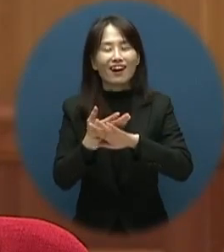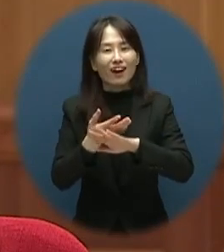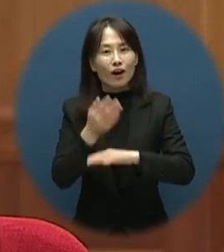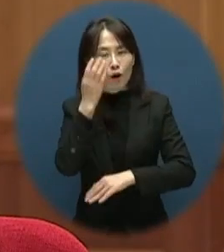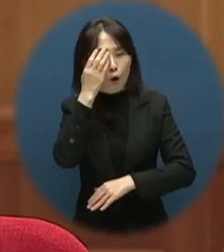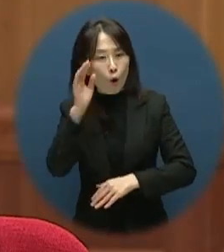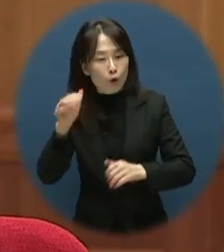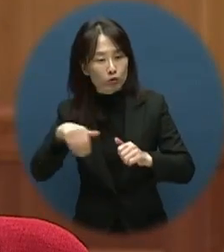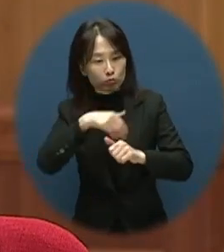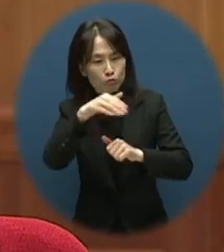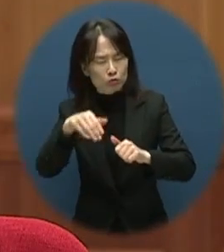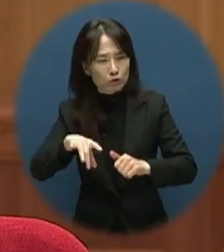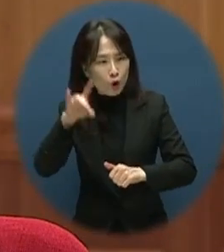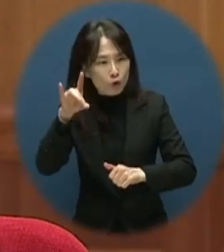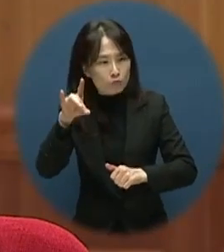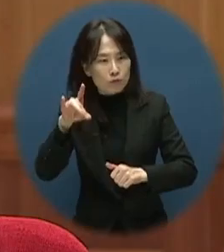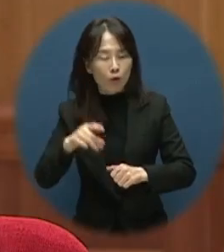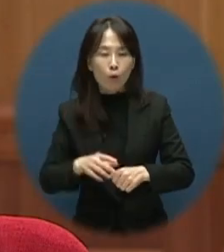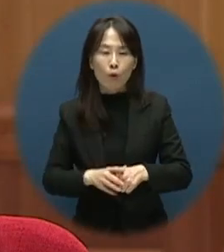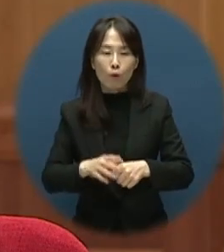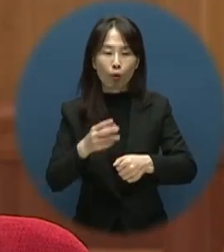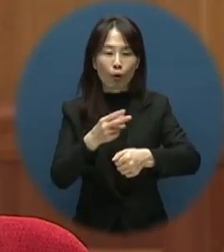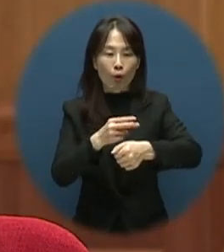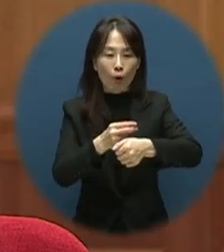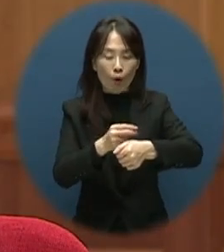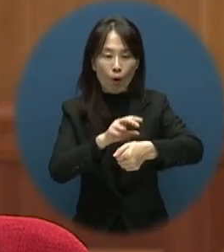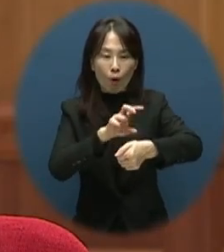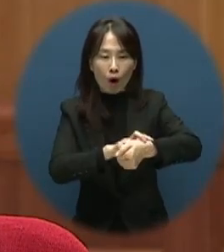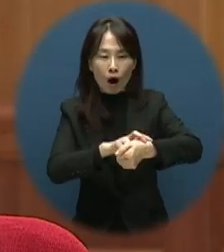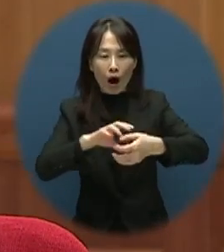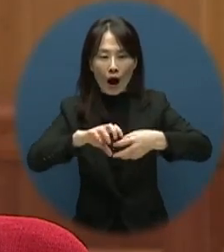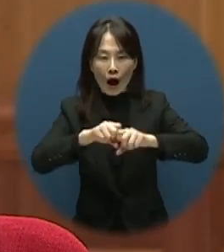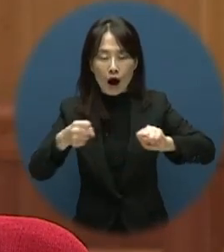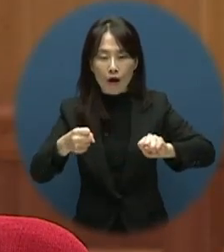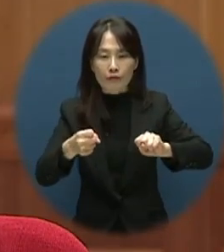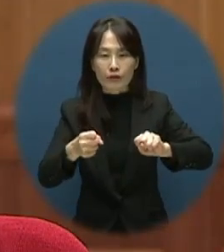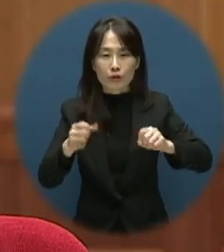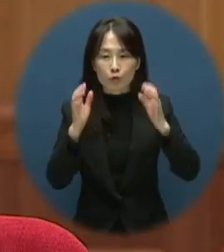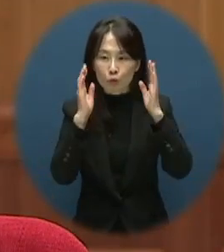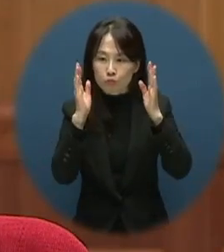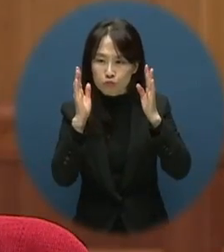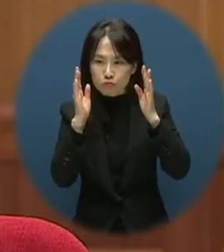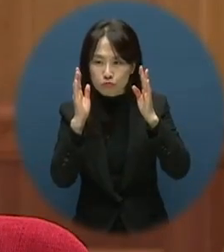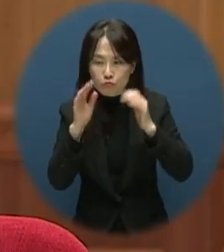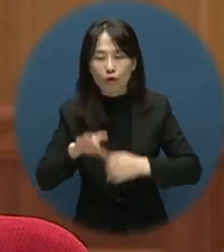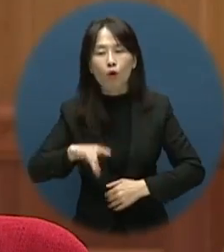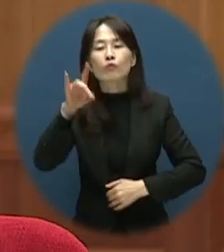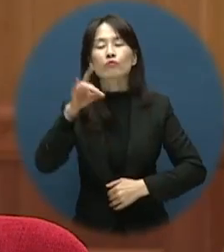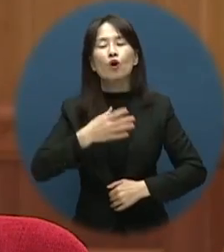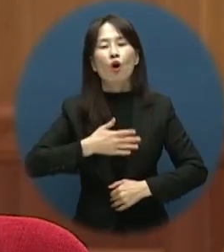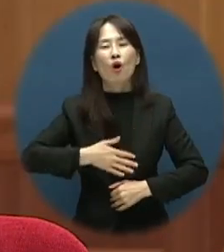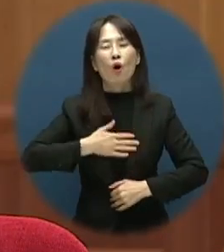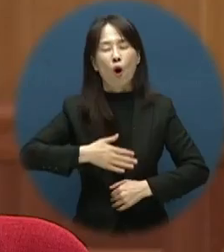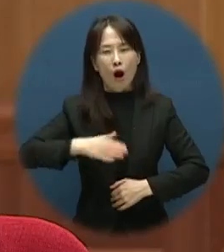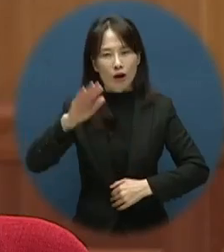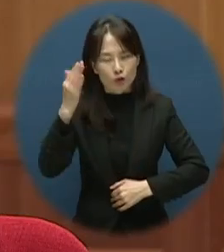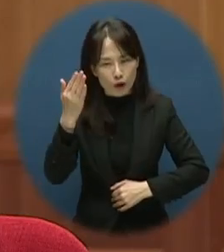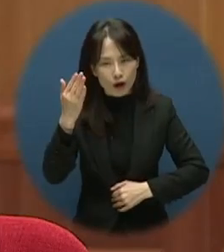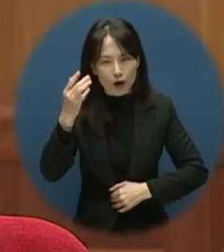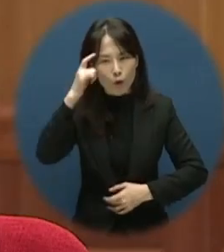그래서 이거 한의학이구나 설명 들었어요. 이런 참 신기한 미술이다. 그래서 그때부터